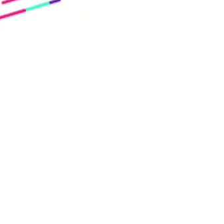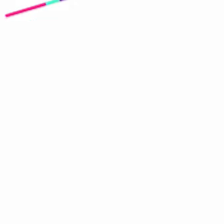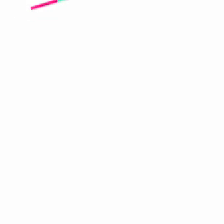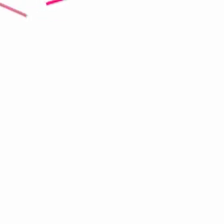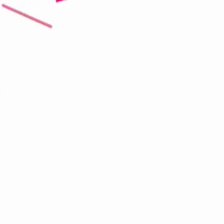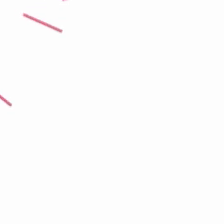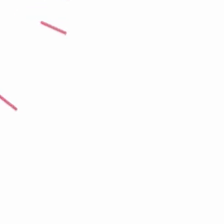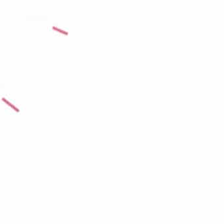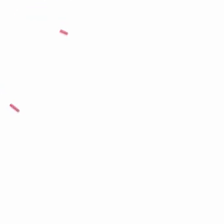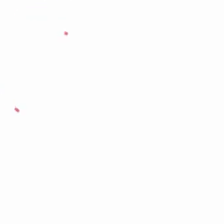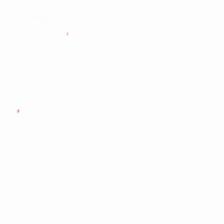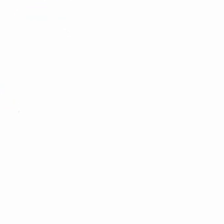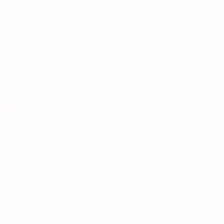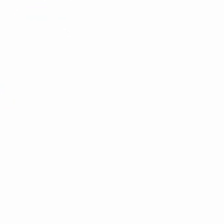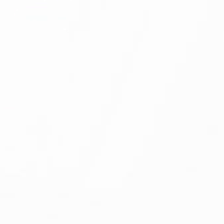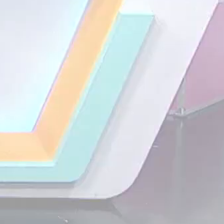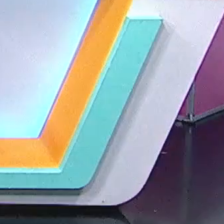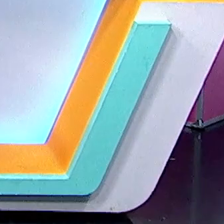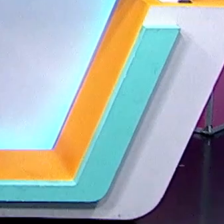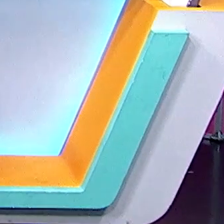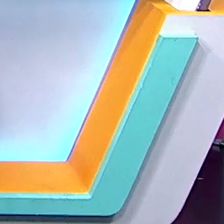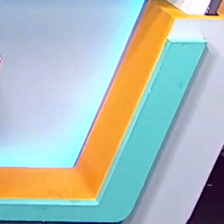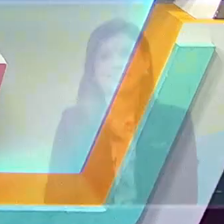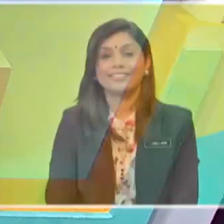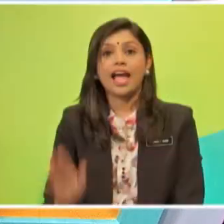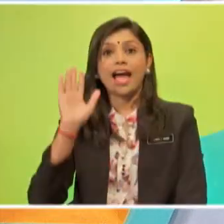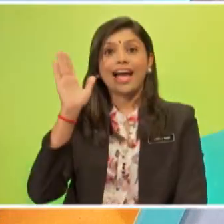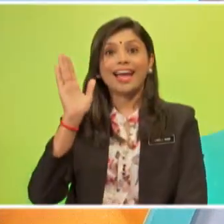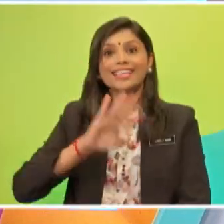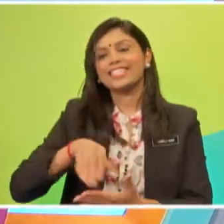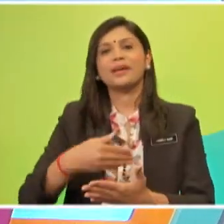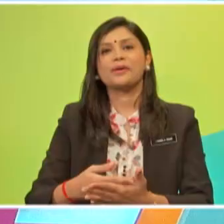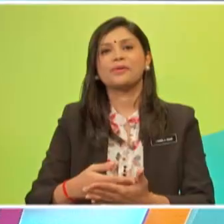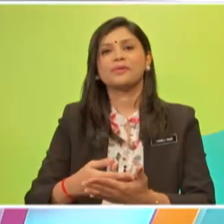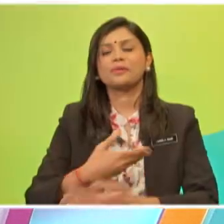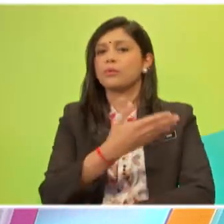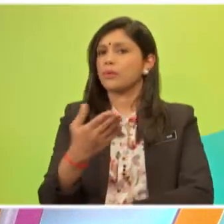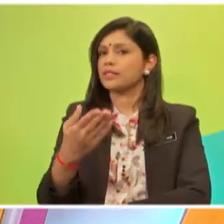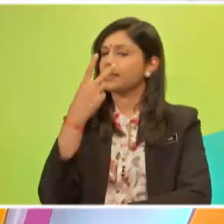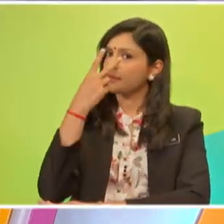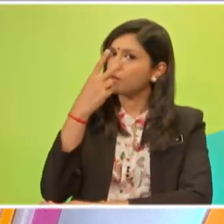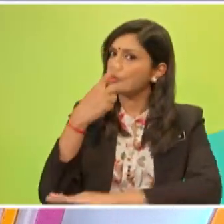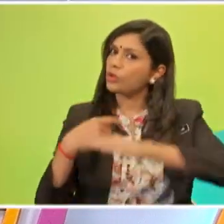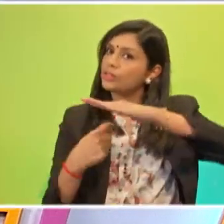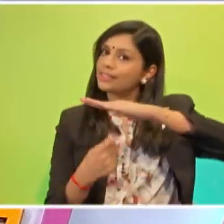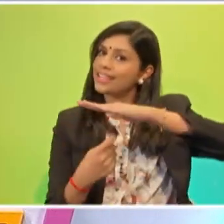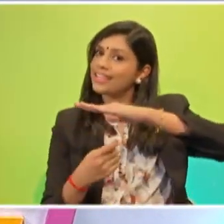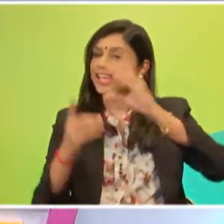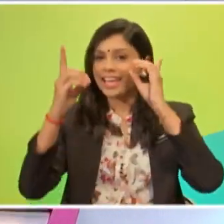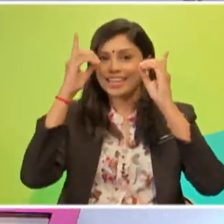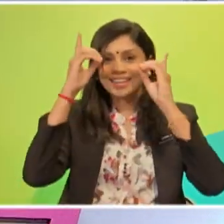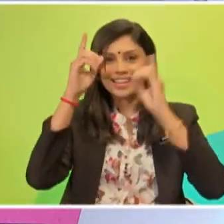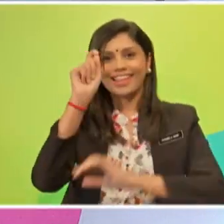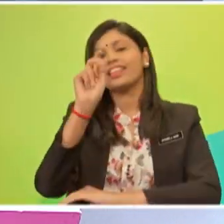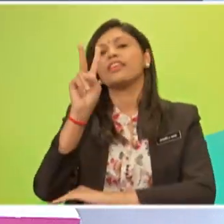Didik TV KPM. Hai semua, anda sedang menonton Prasekolah Didik TV KPM